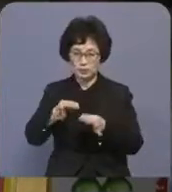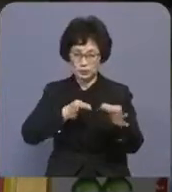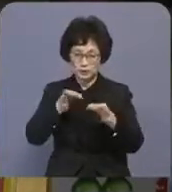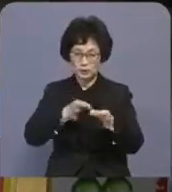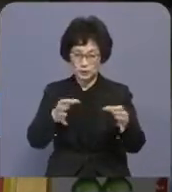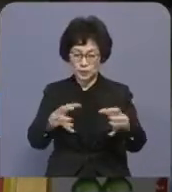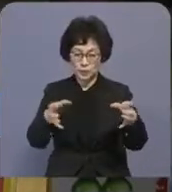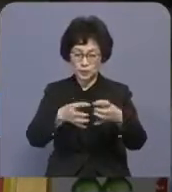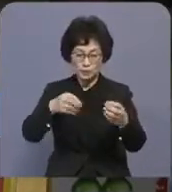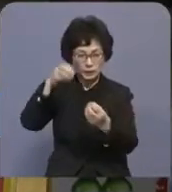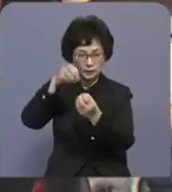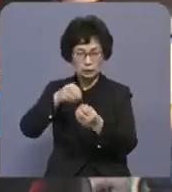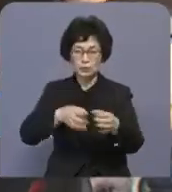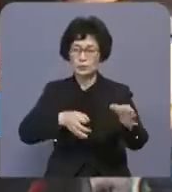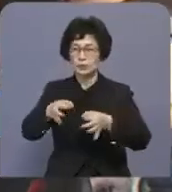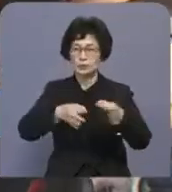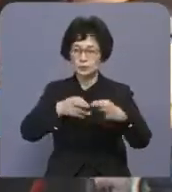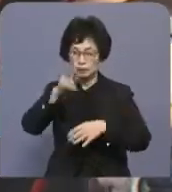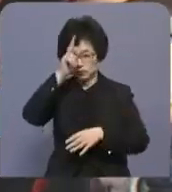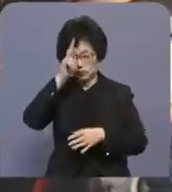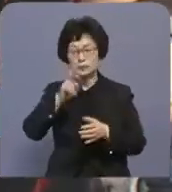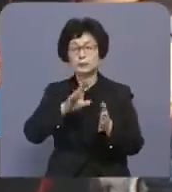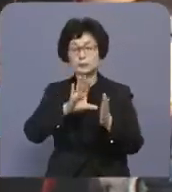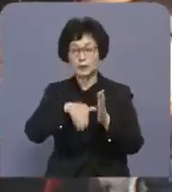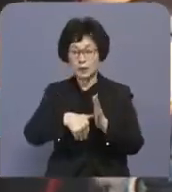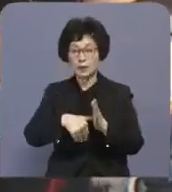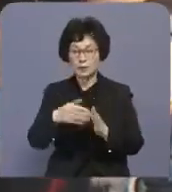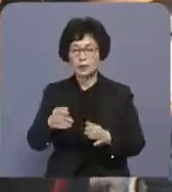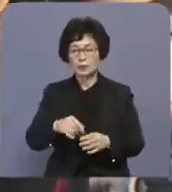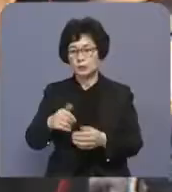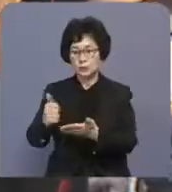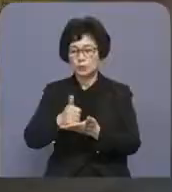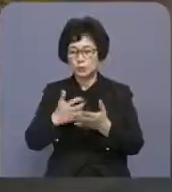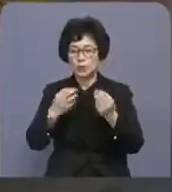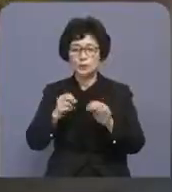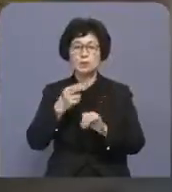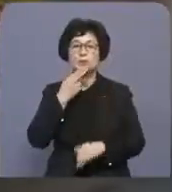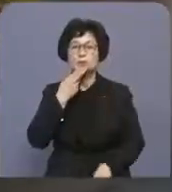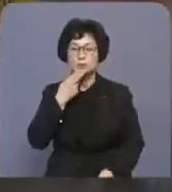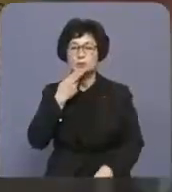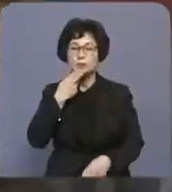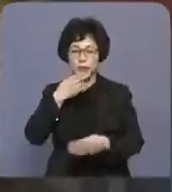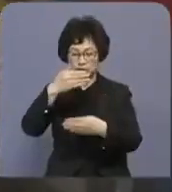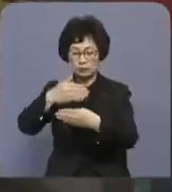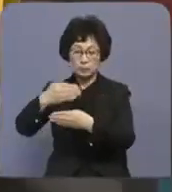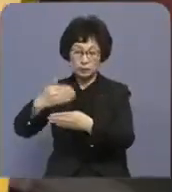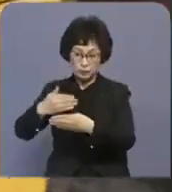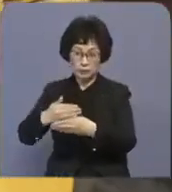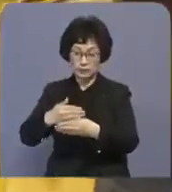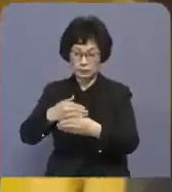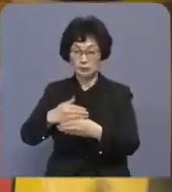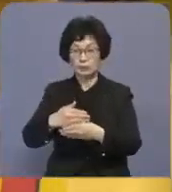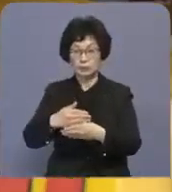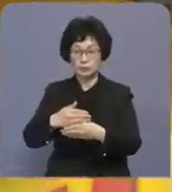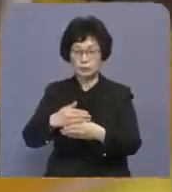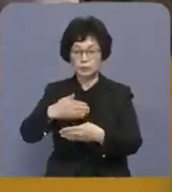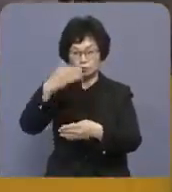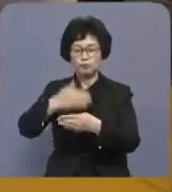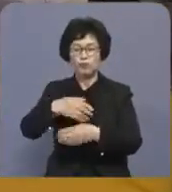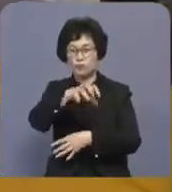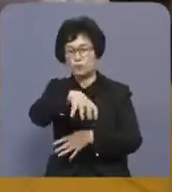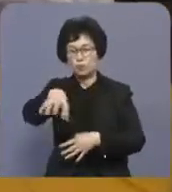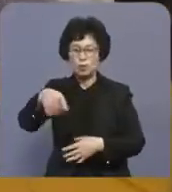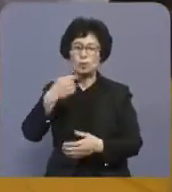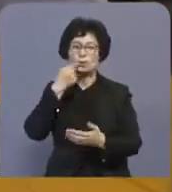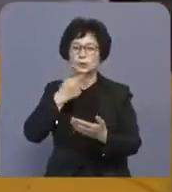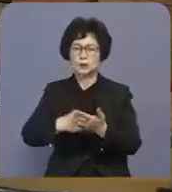한 전통시장. 점심시간인데도 한산합니다. 수리를 이유로 휴업하거나 아예 문을 닫은 곳도 쉽게